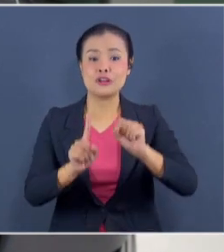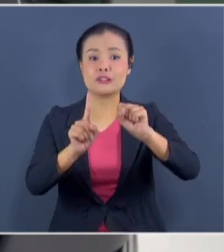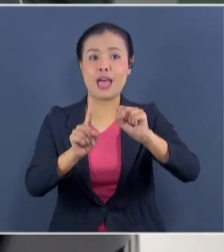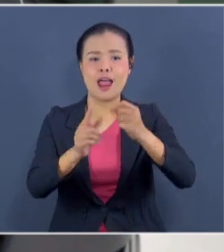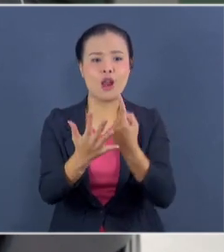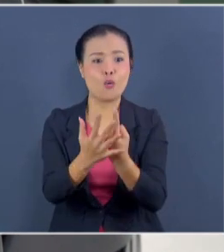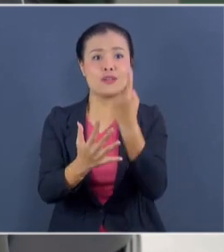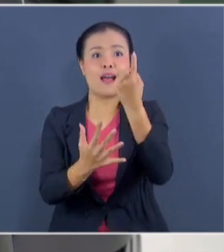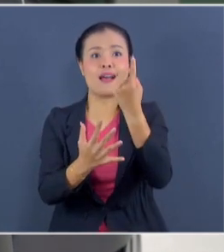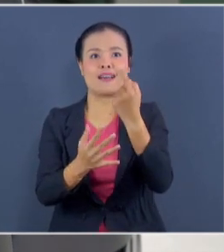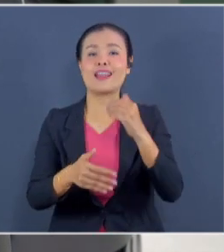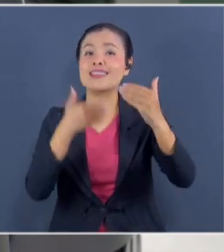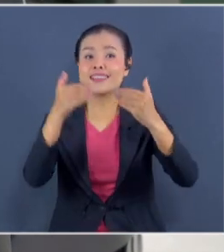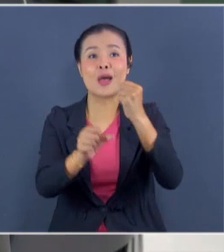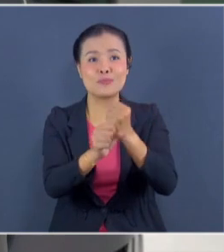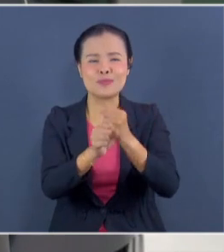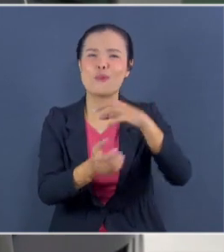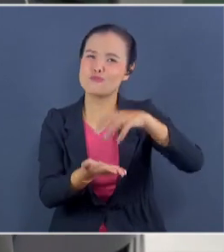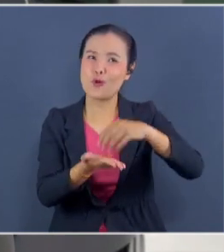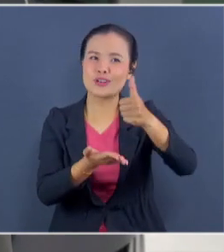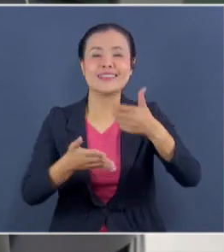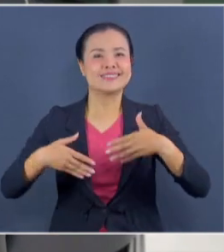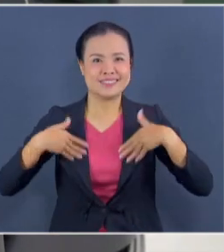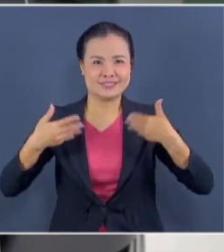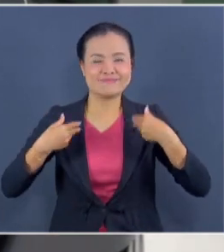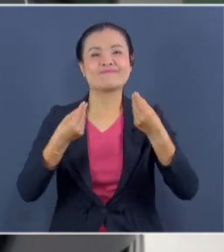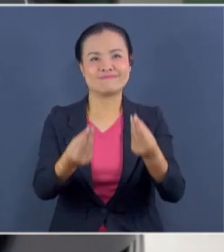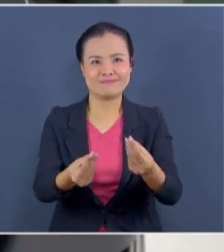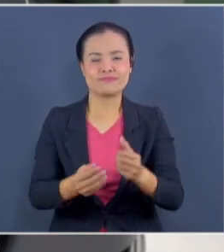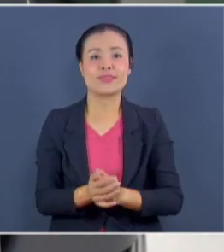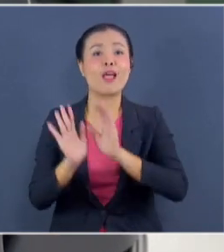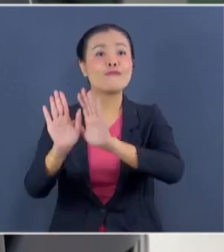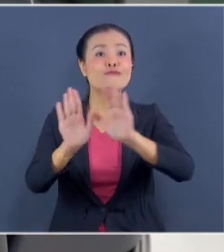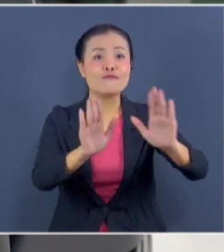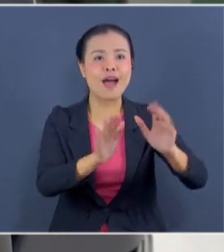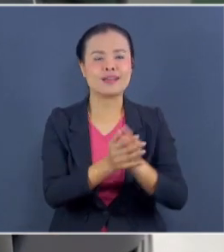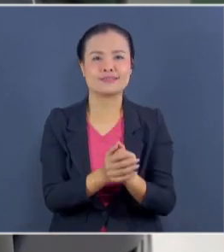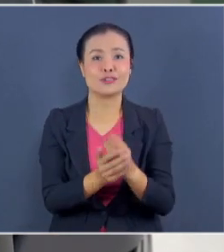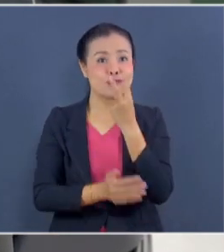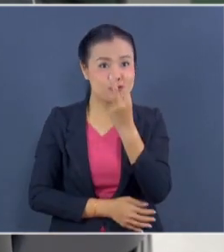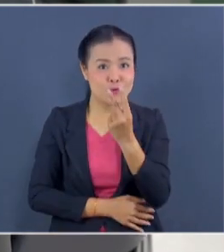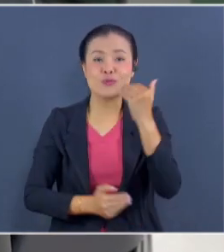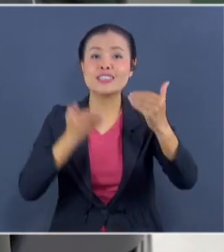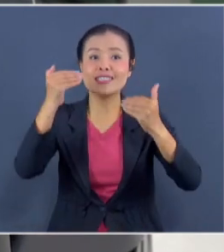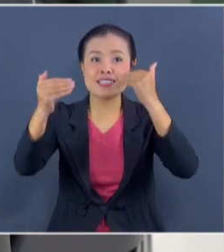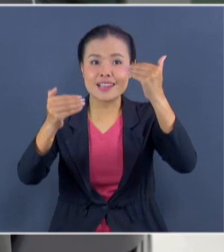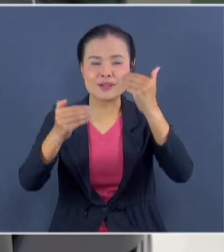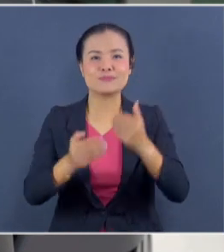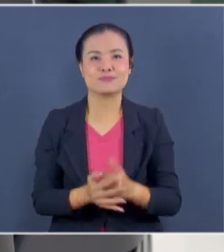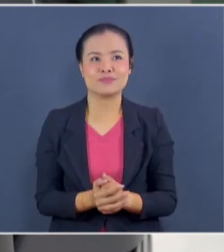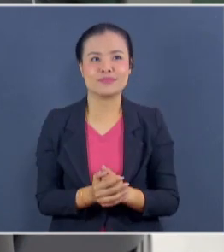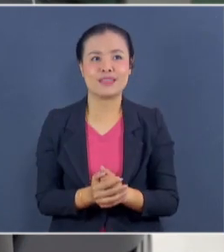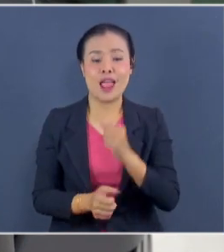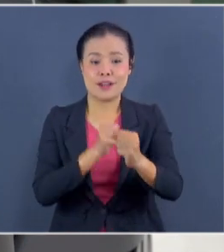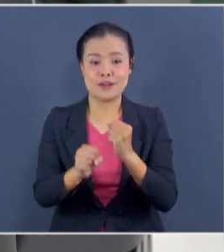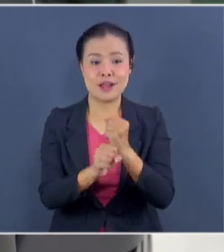ที่เราทำกิจกรรมกันอะไรอย่างเงี้ยโชคดีมากๆแล้วก็ยินดีกับน้องด้วยค่ะฝากผู้ชมทางบ้านติดตามกิจกรรมของเรานะคะตลอดทั้